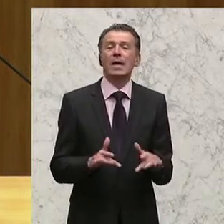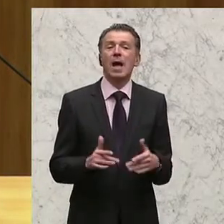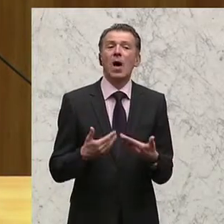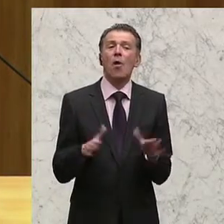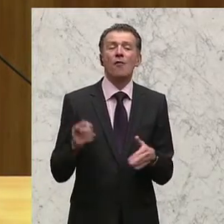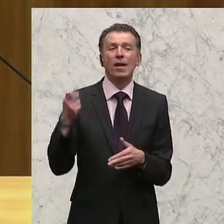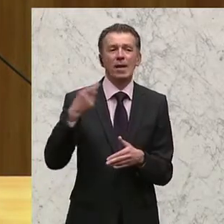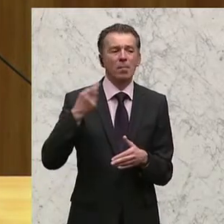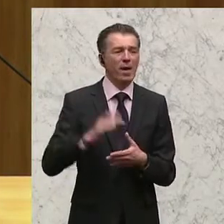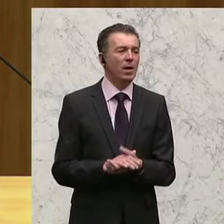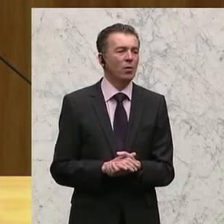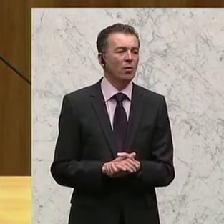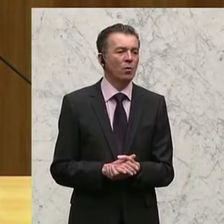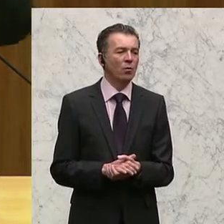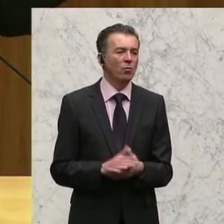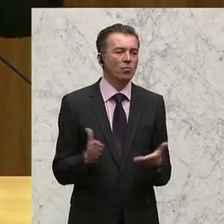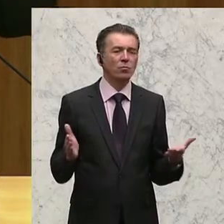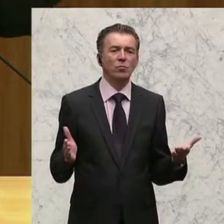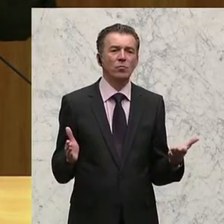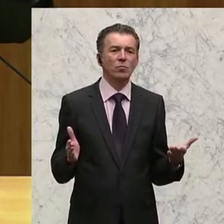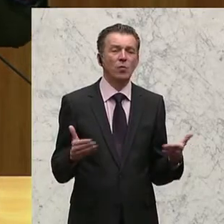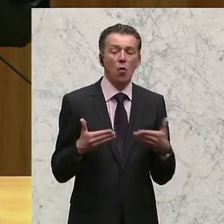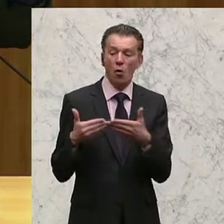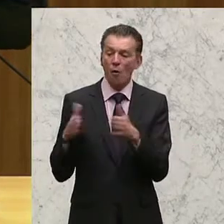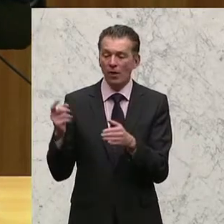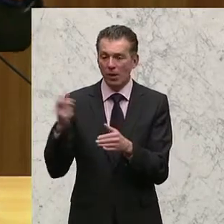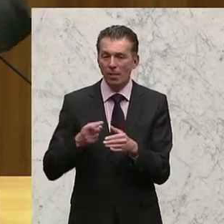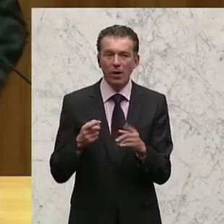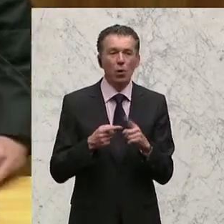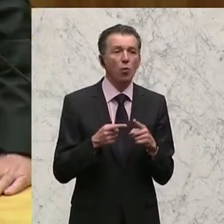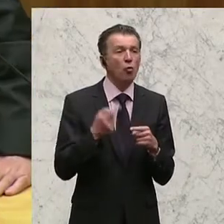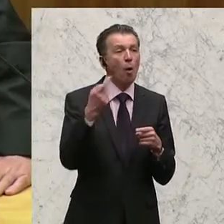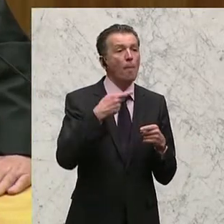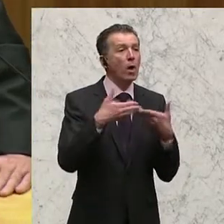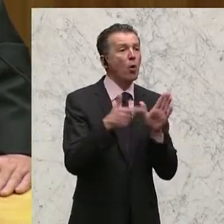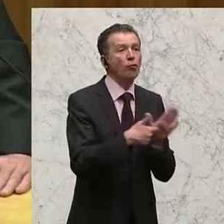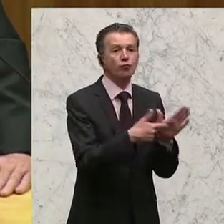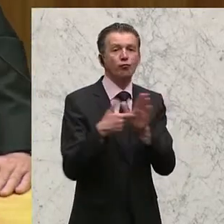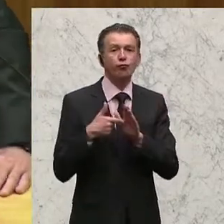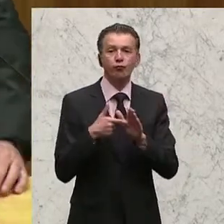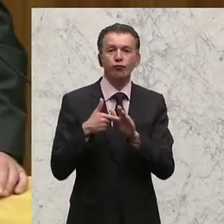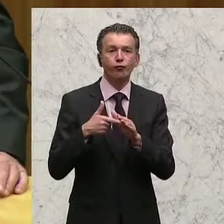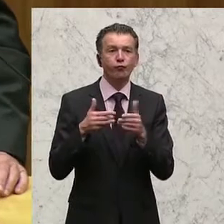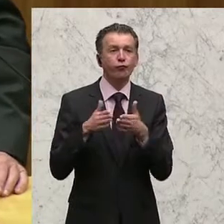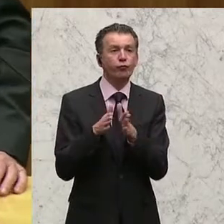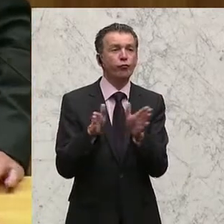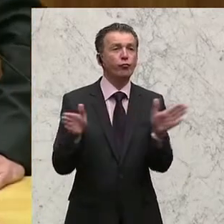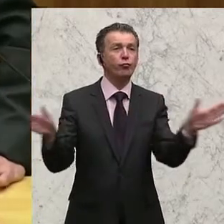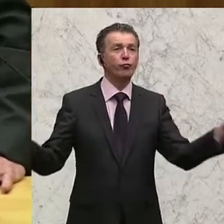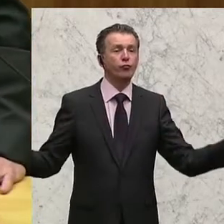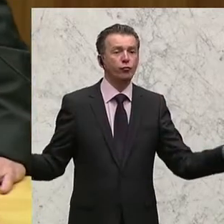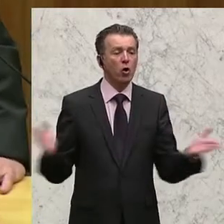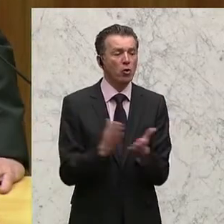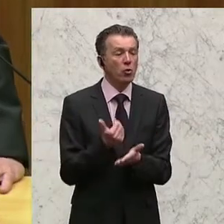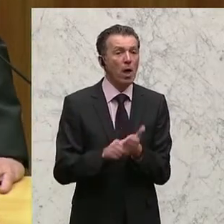und die veröffentlichte Meinung so weit auseinandergehen. Die Schere driftet immer mehr auseinander. Haben Sie sich darüber schon